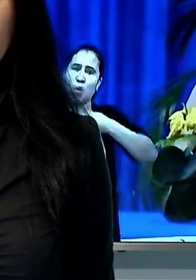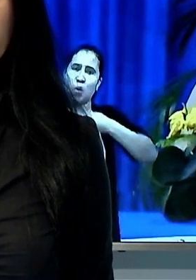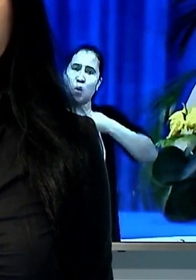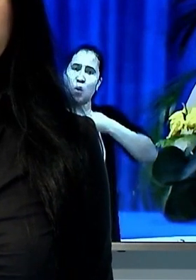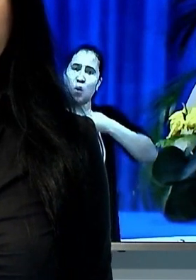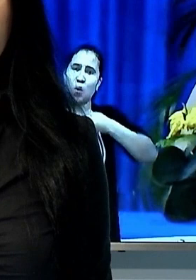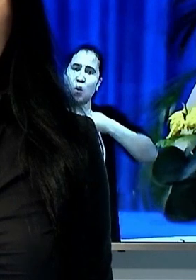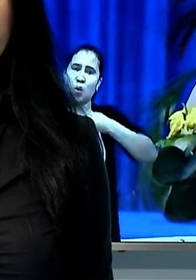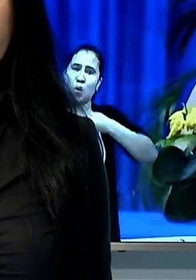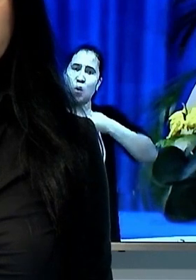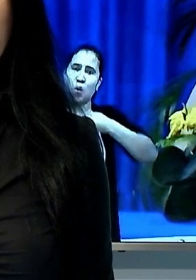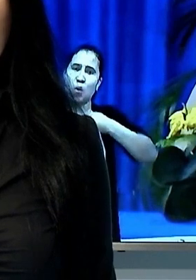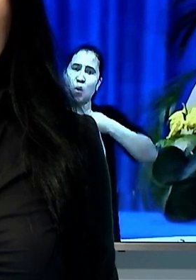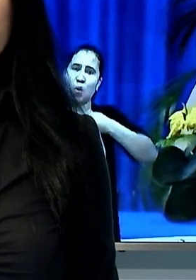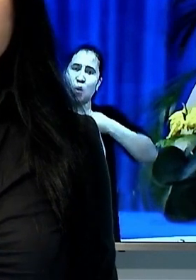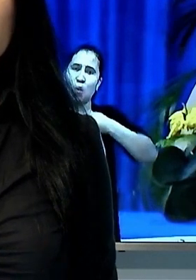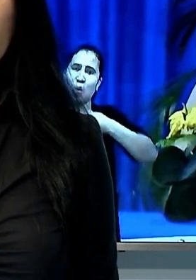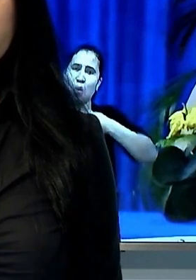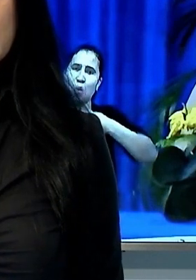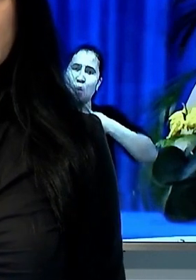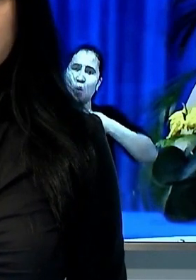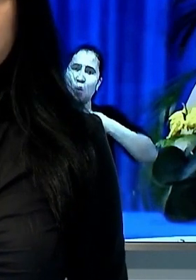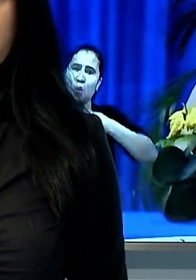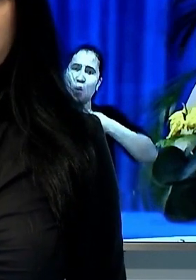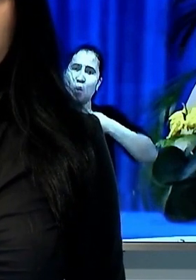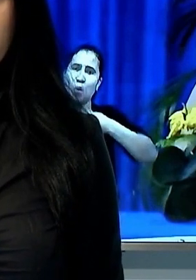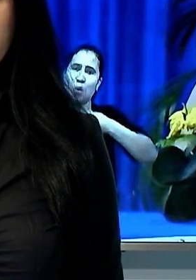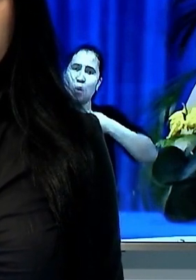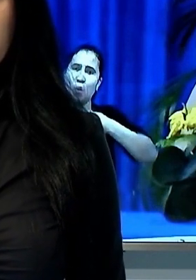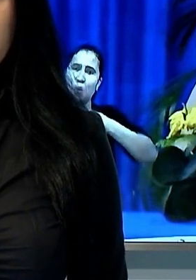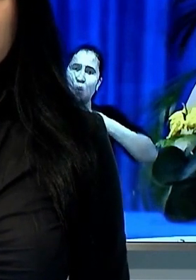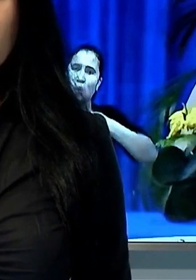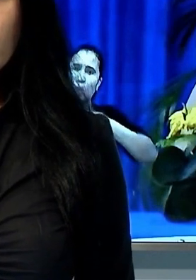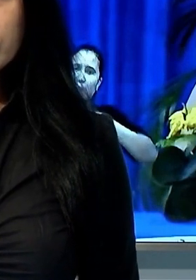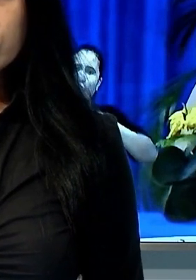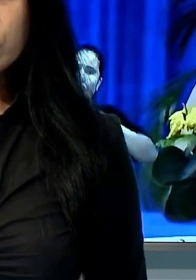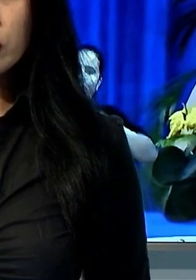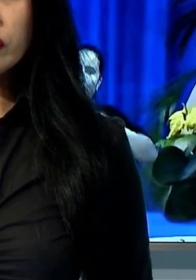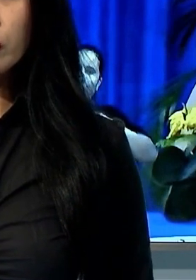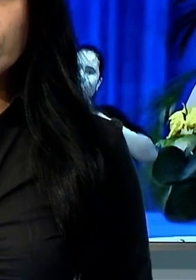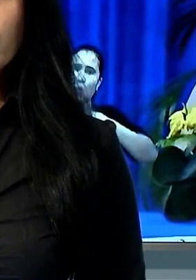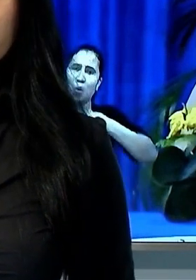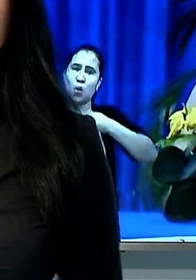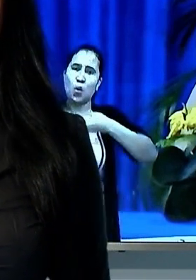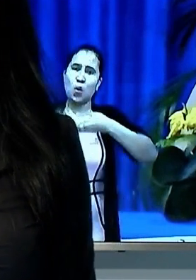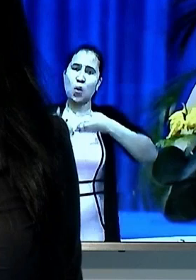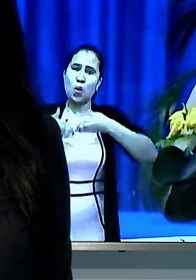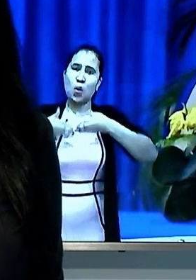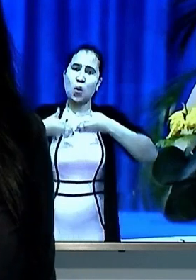dagelijkse persconferentie van de overheid rond het COVID-19-virus. De scholen zullen voor